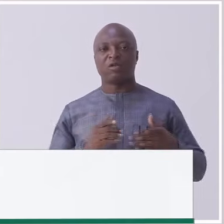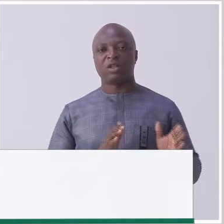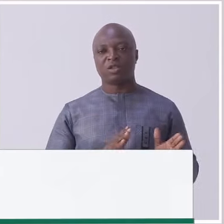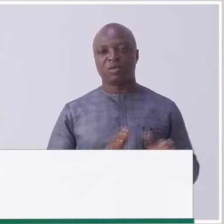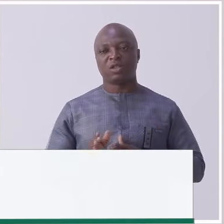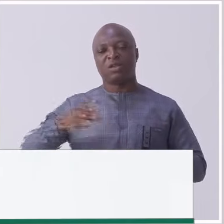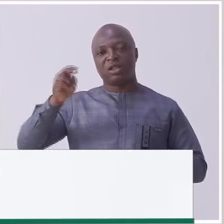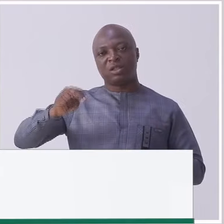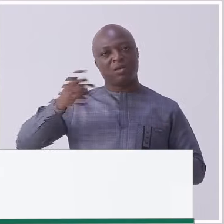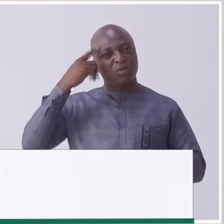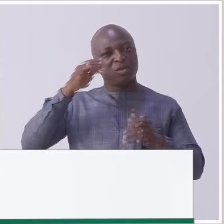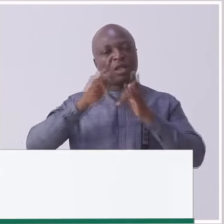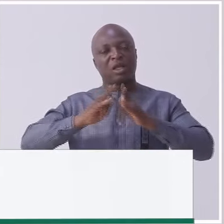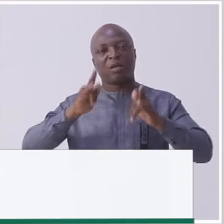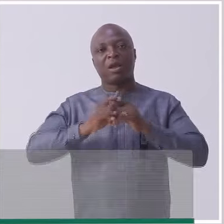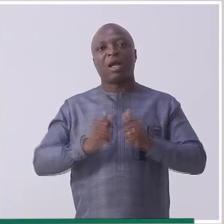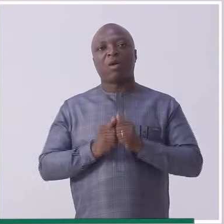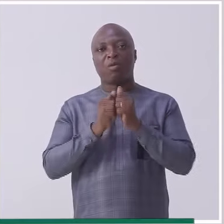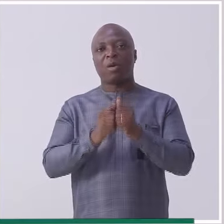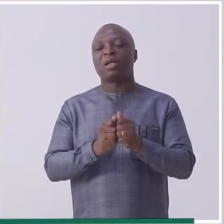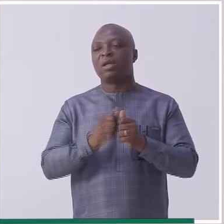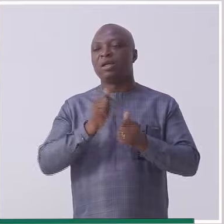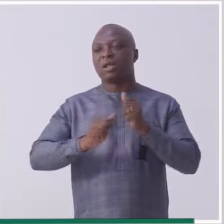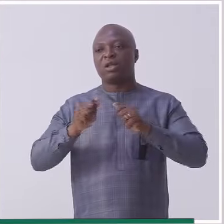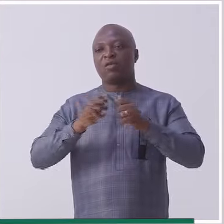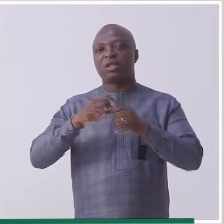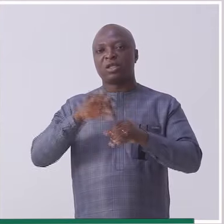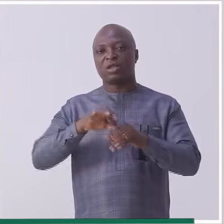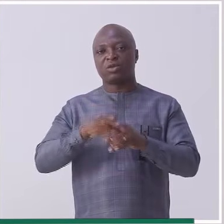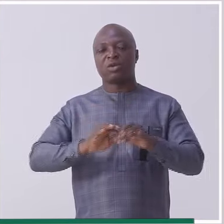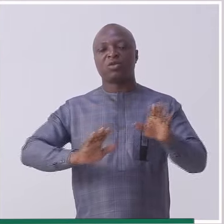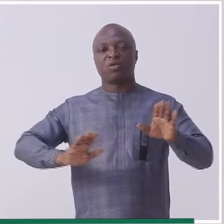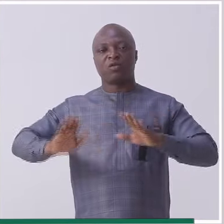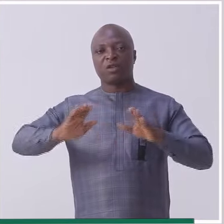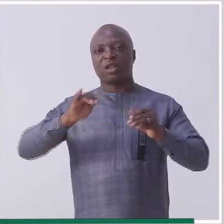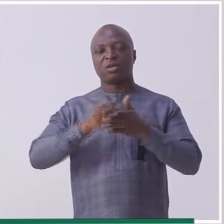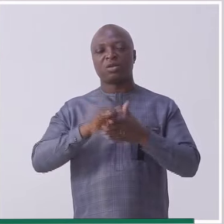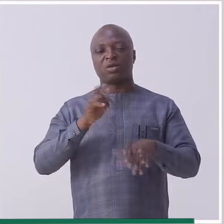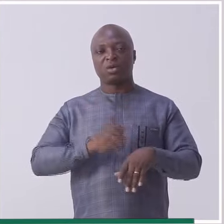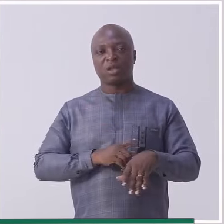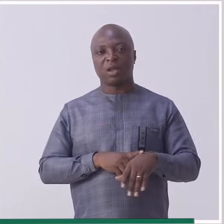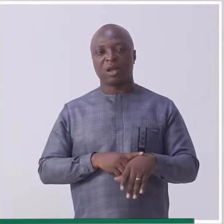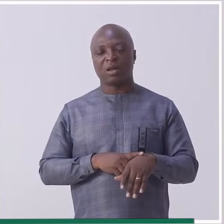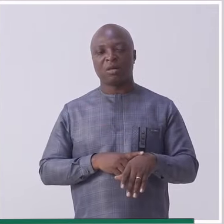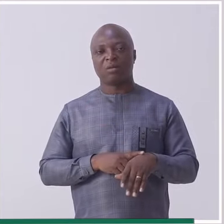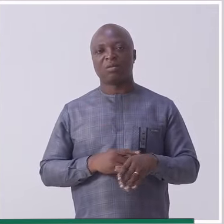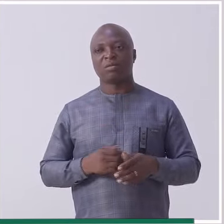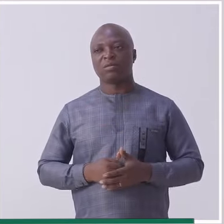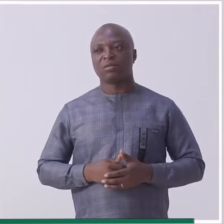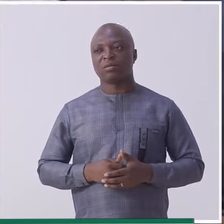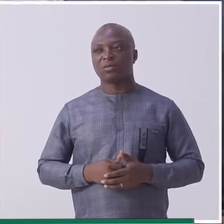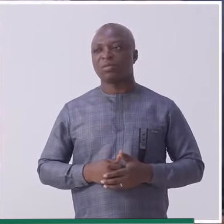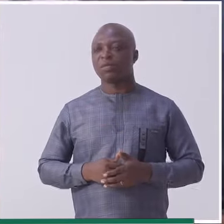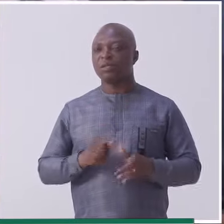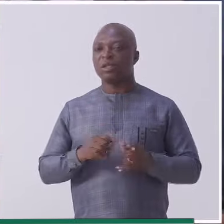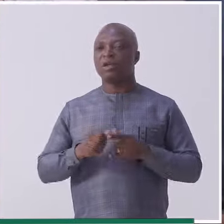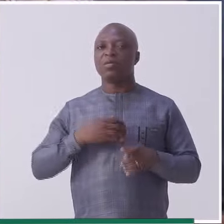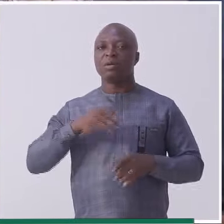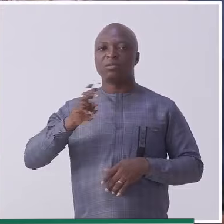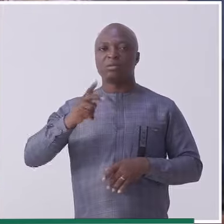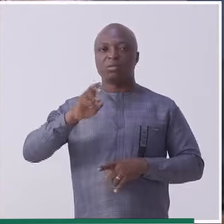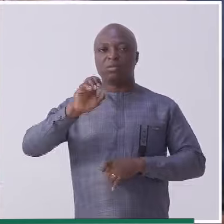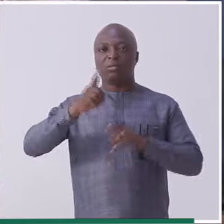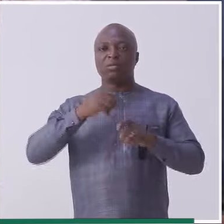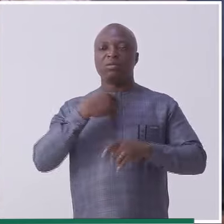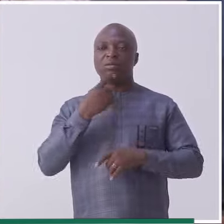dispositifs nécessaires pour accompagner chaque acteur pour que l'élection puisse se passer, que la démocratie s'exerce comme il se doit. Alors, ma deuxième question,